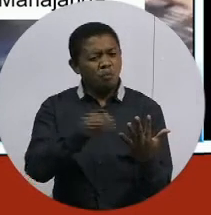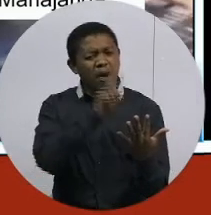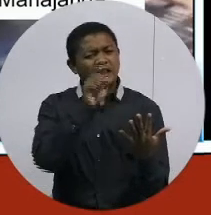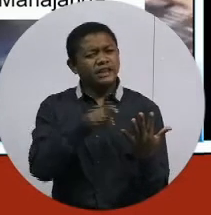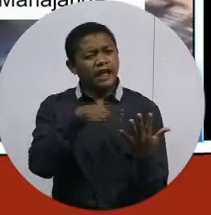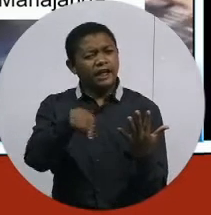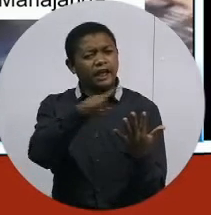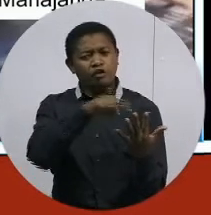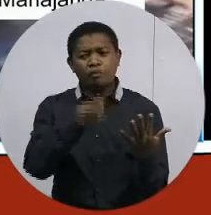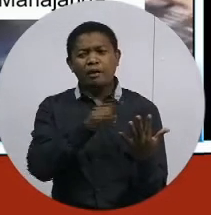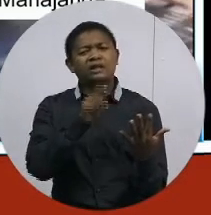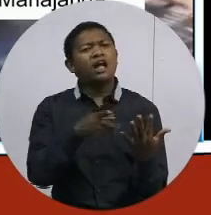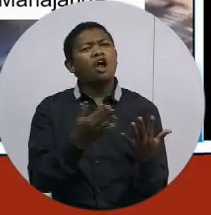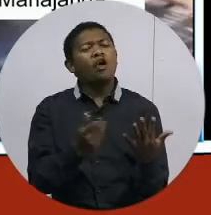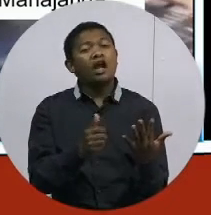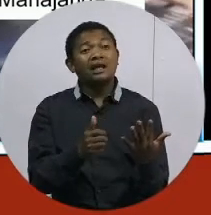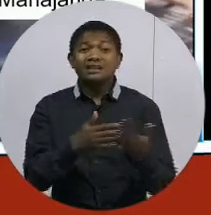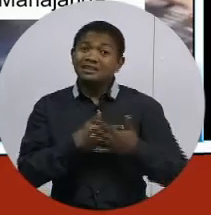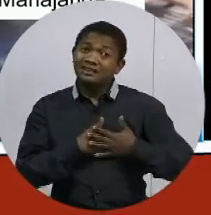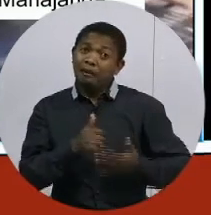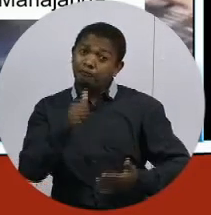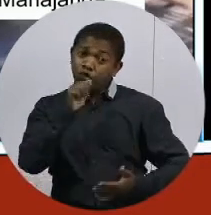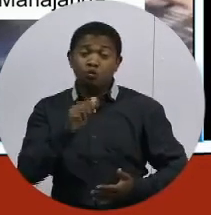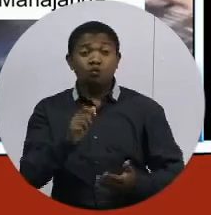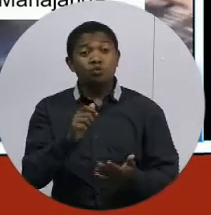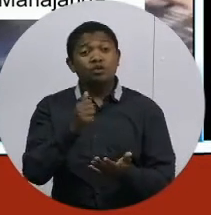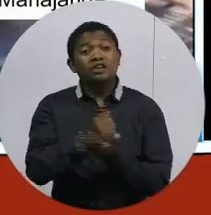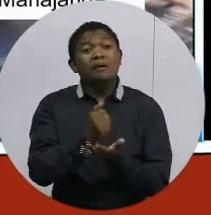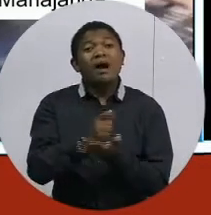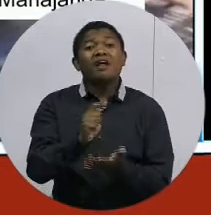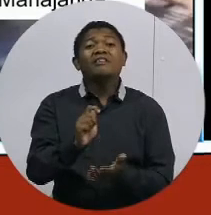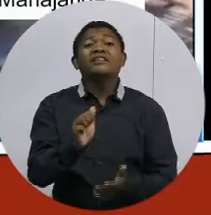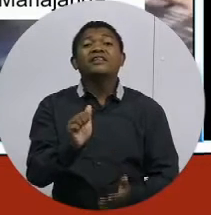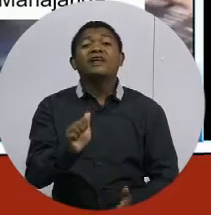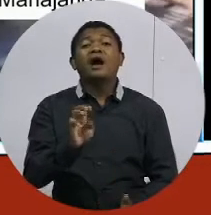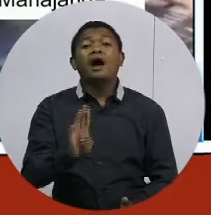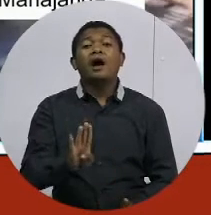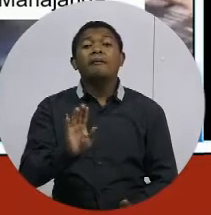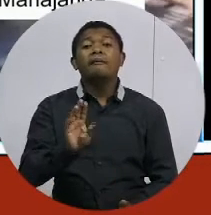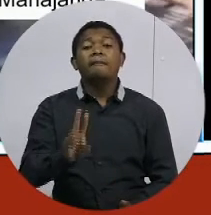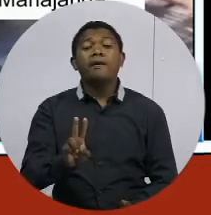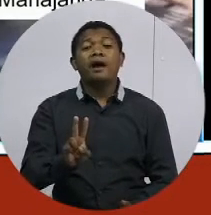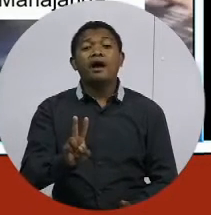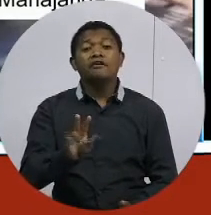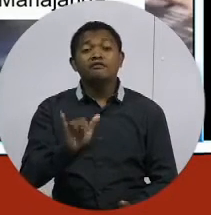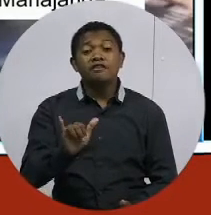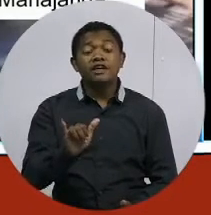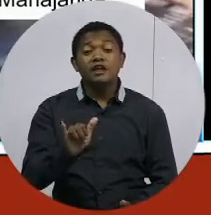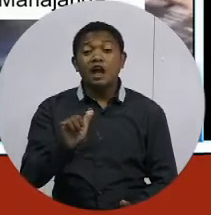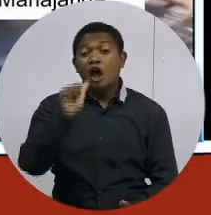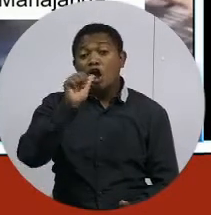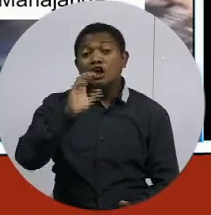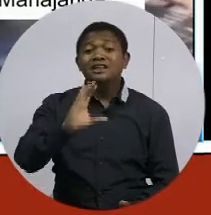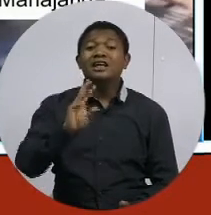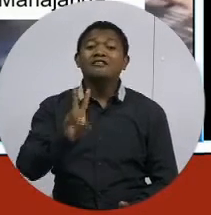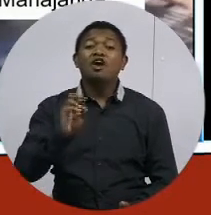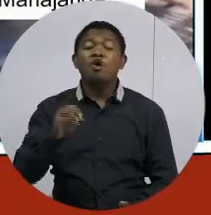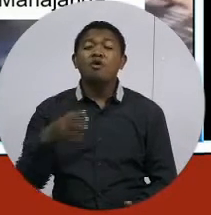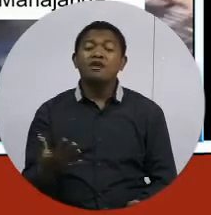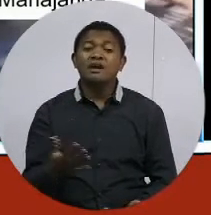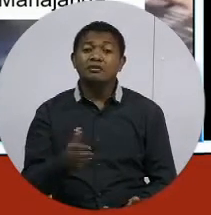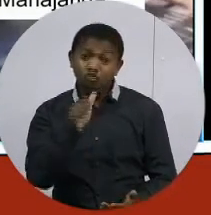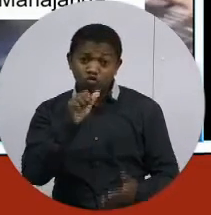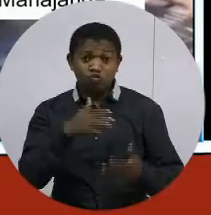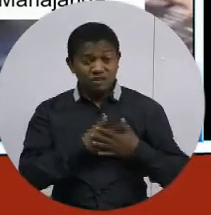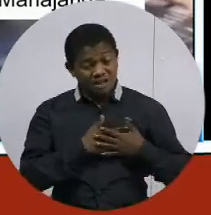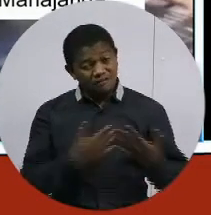organiques de ny ray moa tsy nihinana ilay zaza 5 folo volana satria mbola latsaky ny 5 taona tsy afaka mihinana an'izany izy manaraka